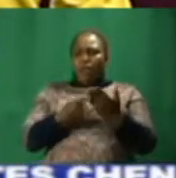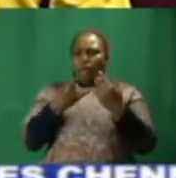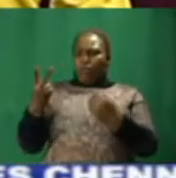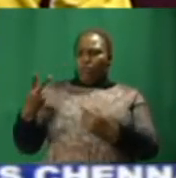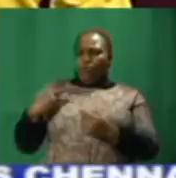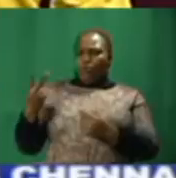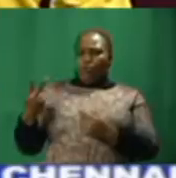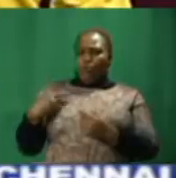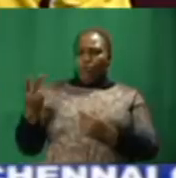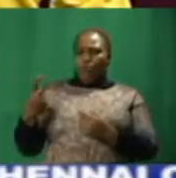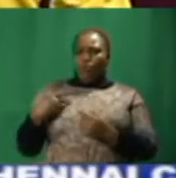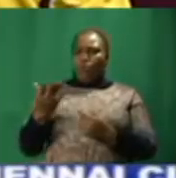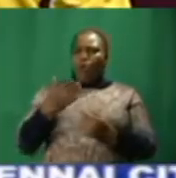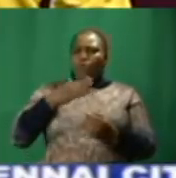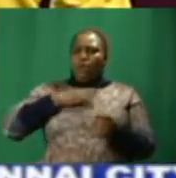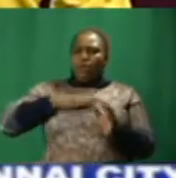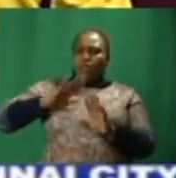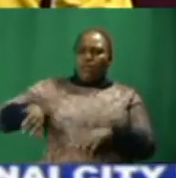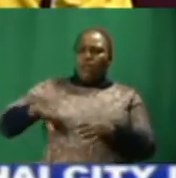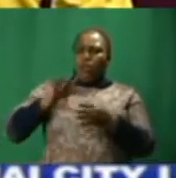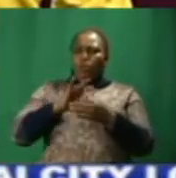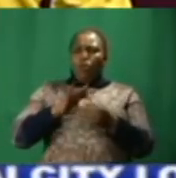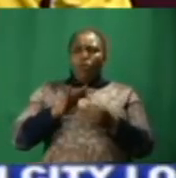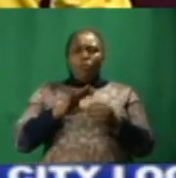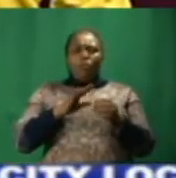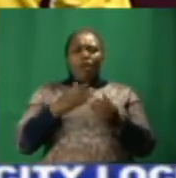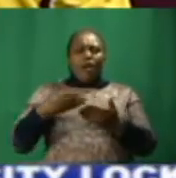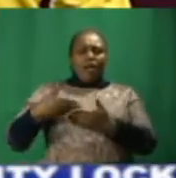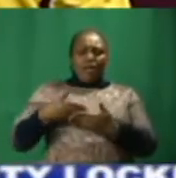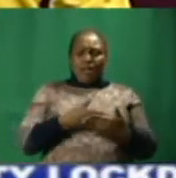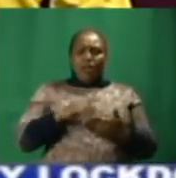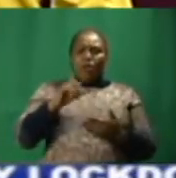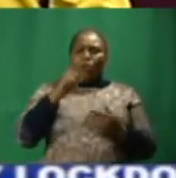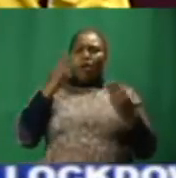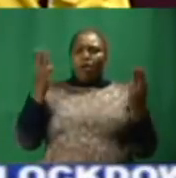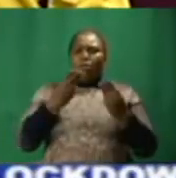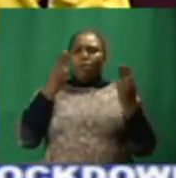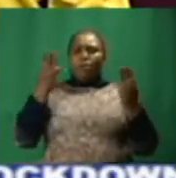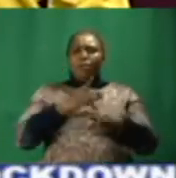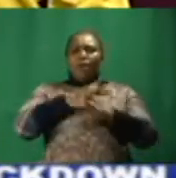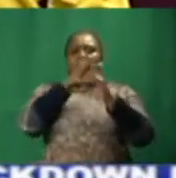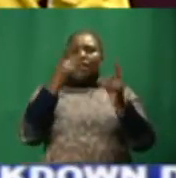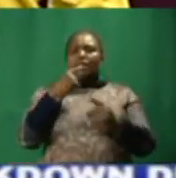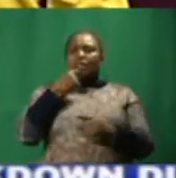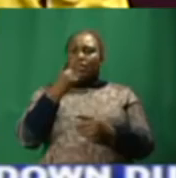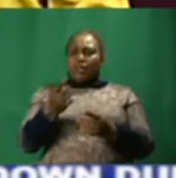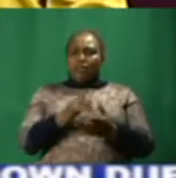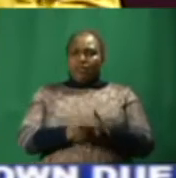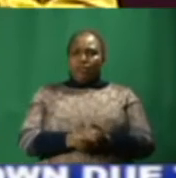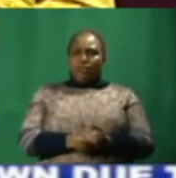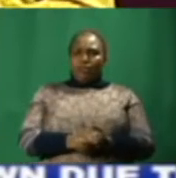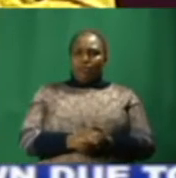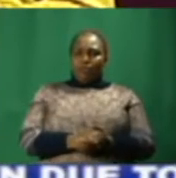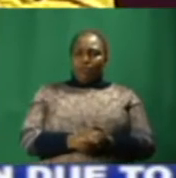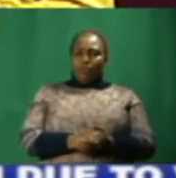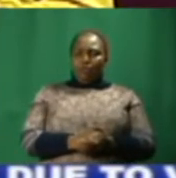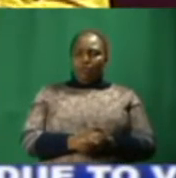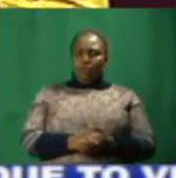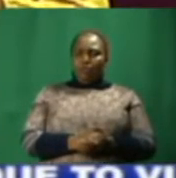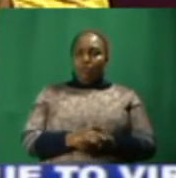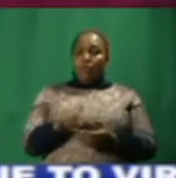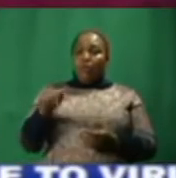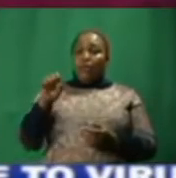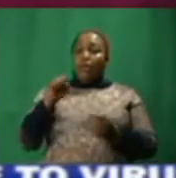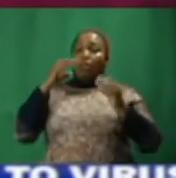wethu so unawo ngemshiya phe umntwana ekhaya bamnake bathini betempilo kuloko ndlondlo njengoba ashito dokotela